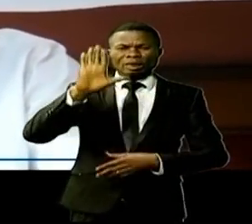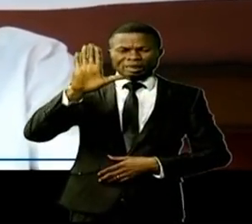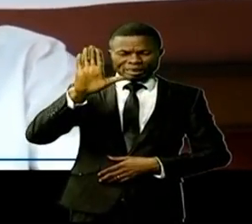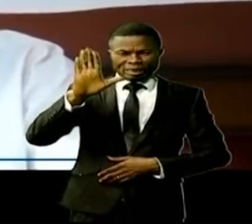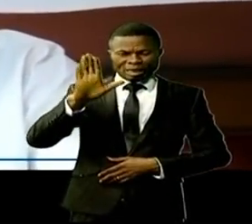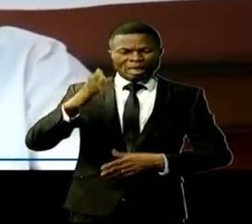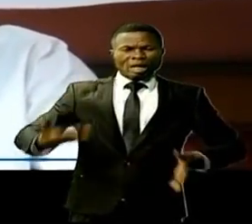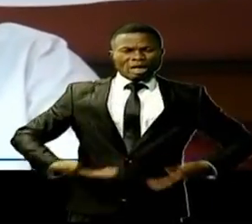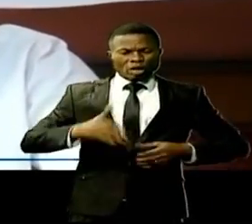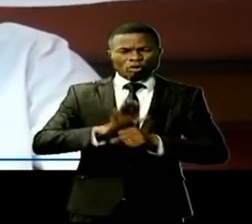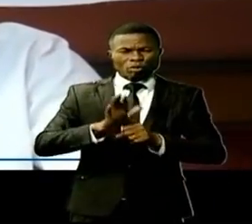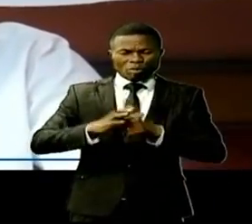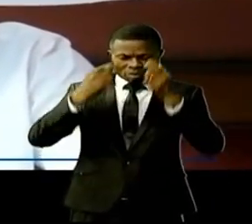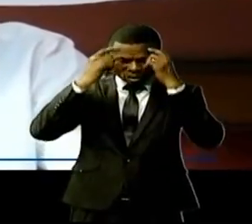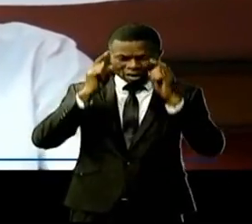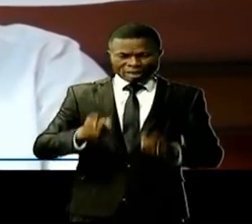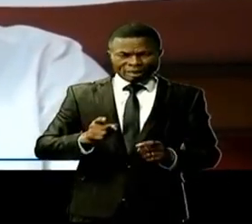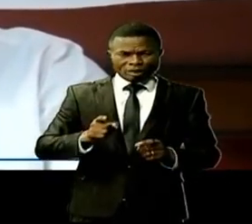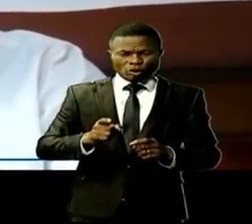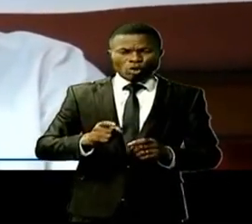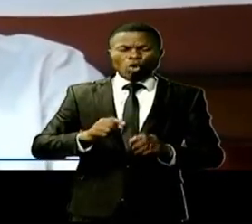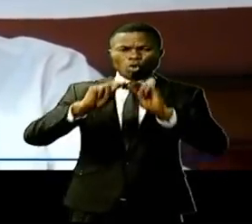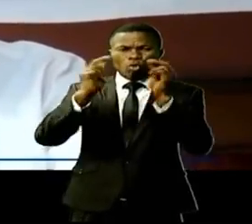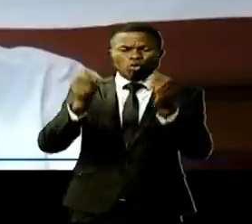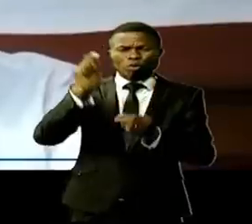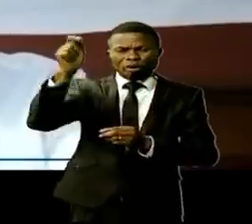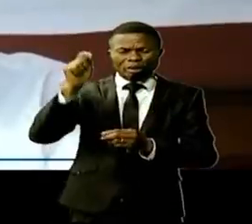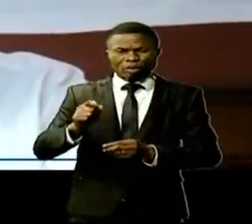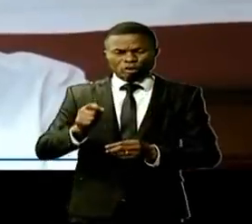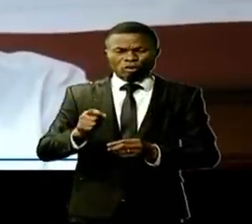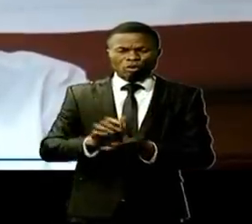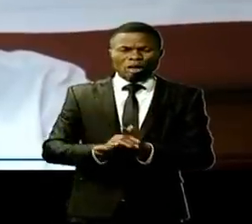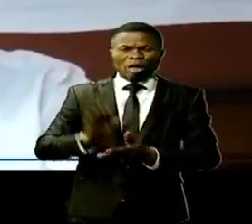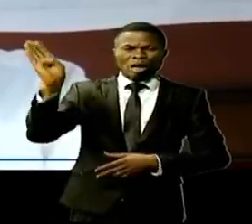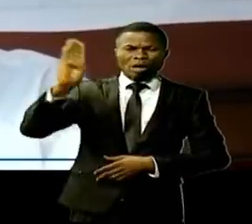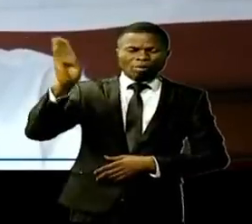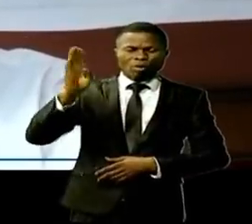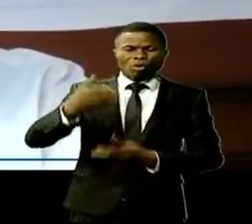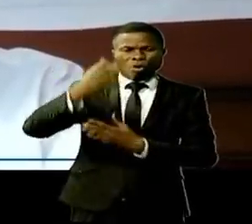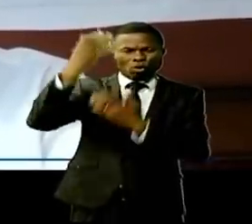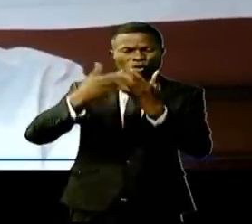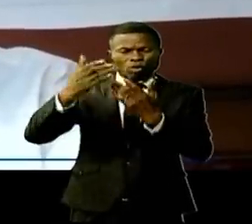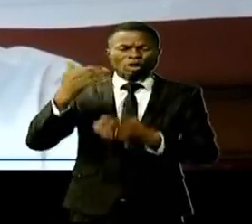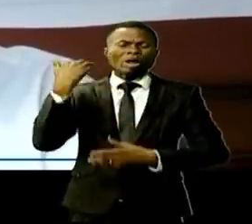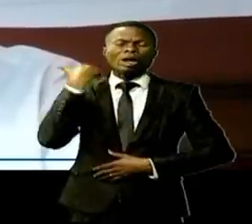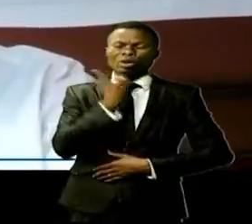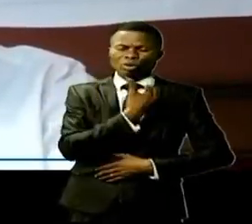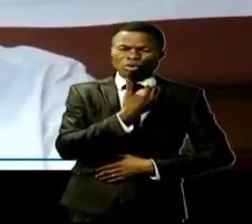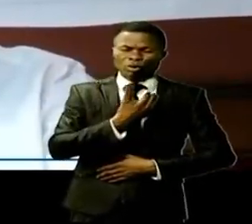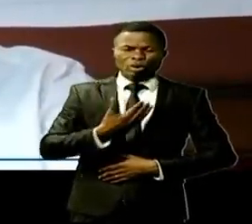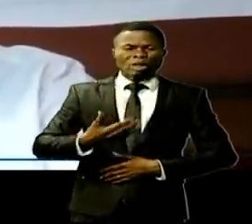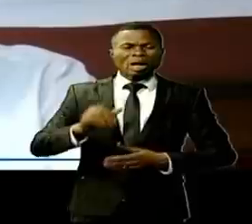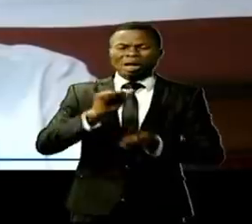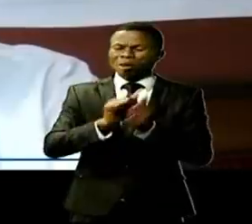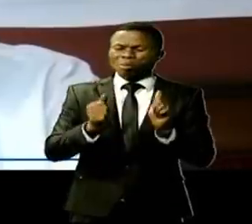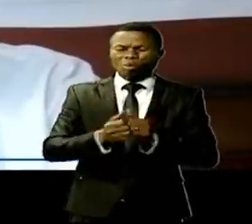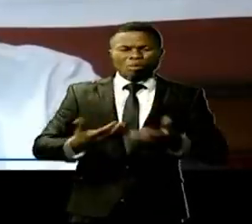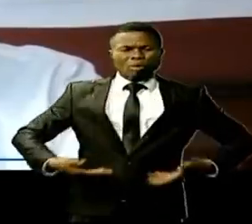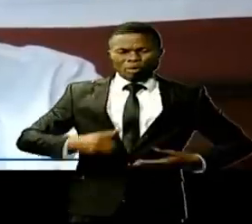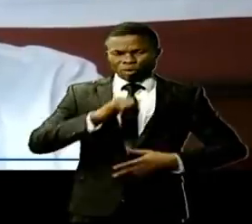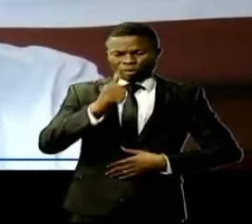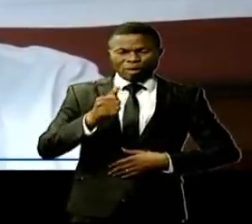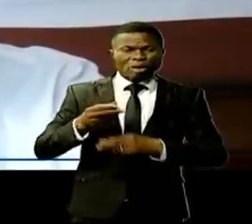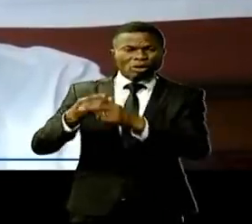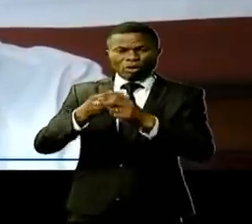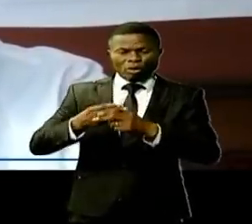mutualisation des forces congolaises et ougandaises, décision que nous qualifions de courageuse et historique, car la